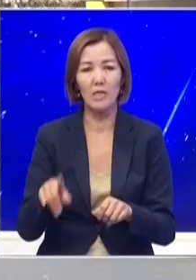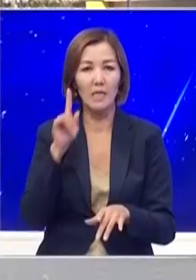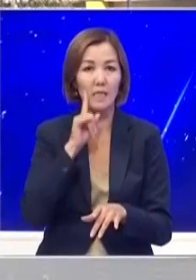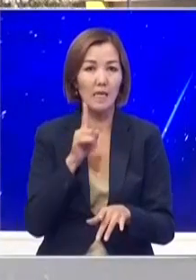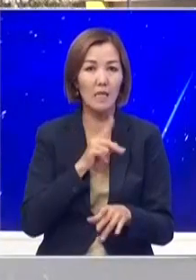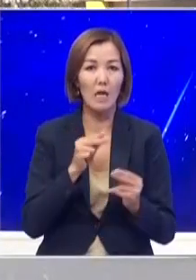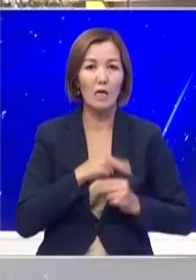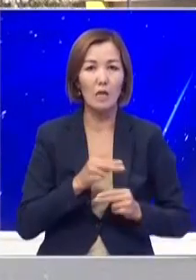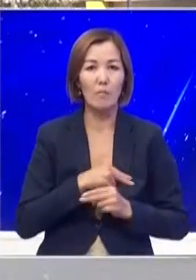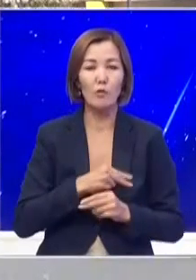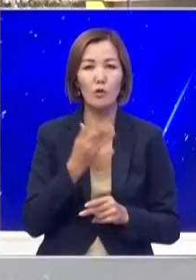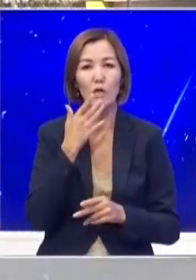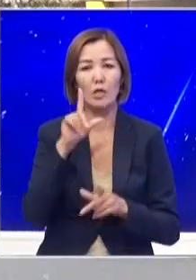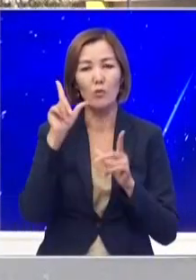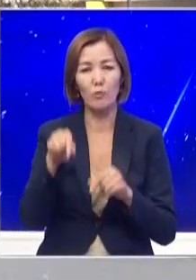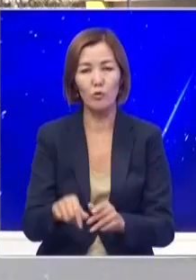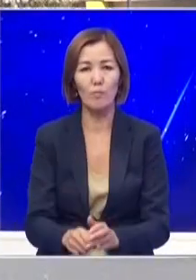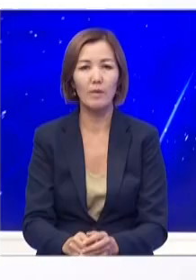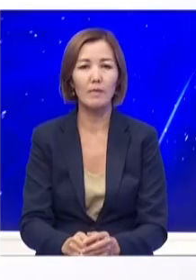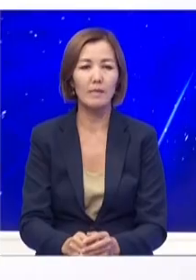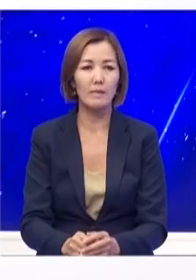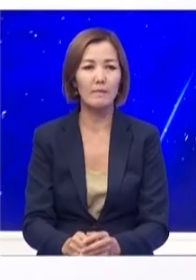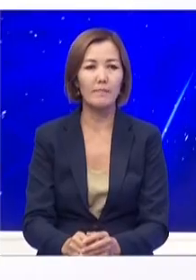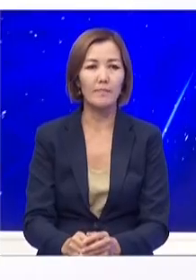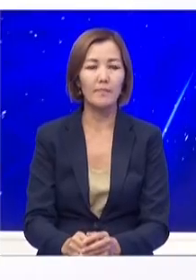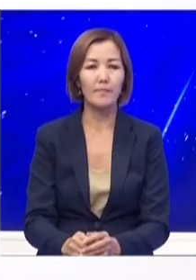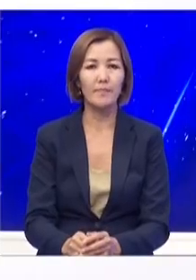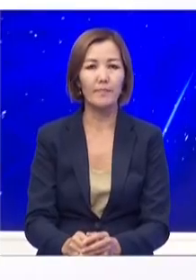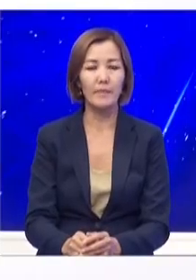Казахстана, работающих за рубежом.